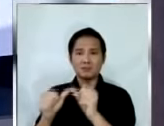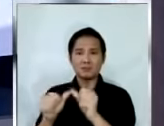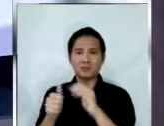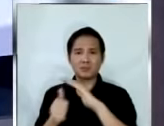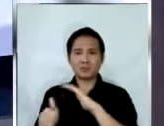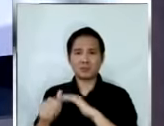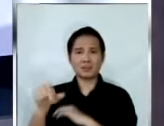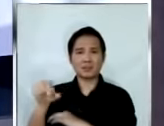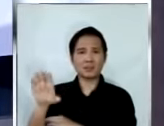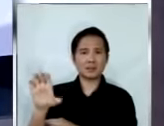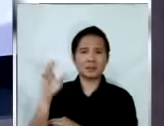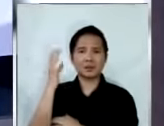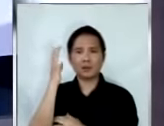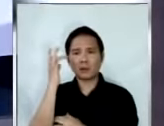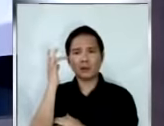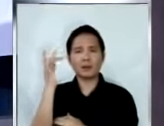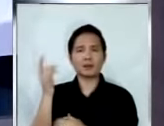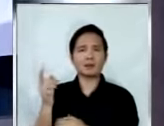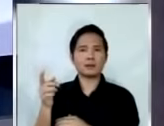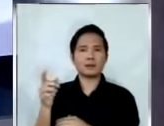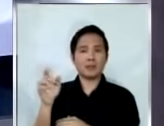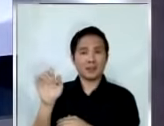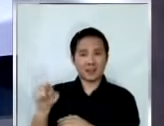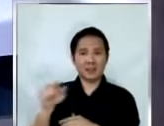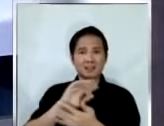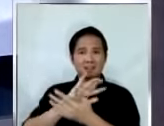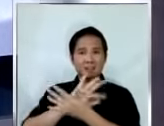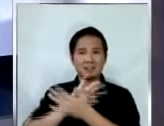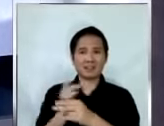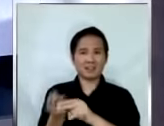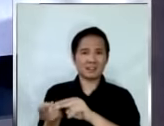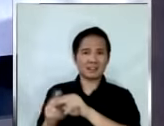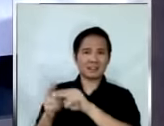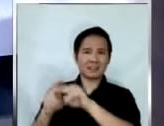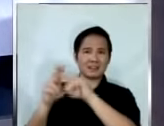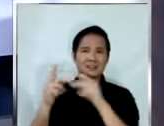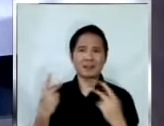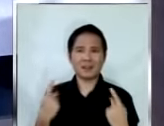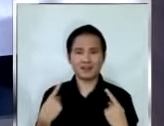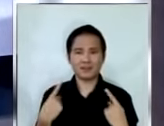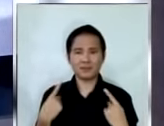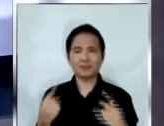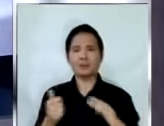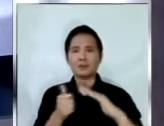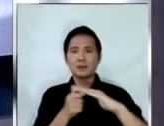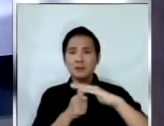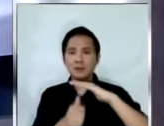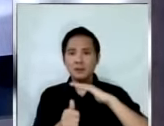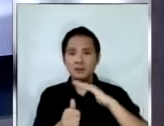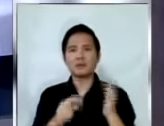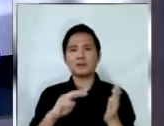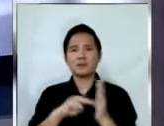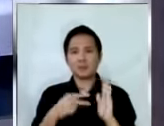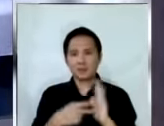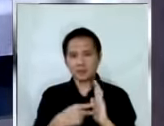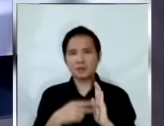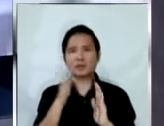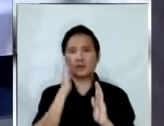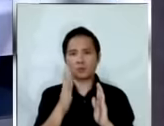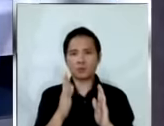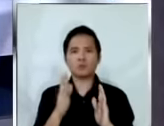sa pag-akyat ng kaso ng COVID-19 doon. Habang may lockdown, ipagpapatuloy ang pagtetest sa mga residente.